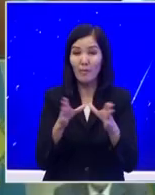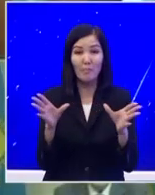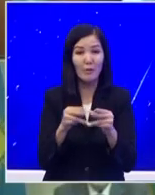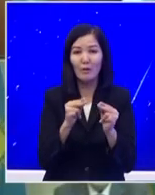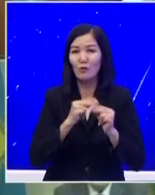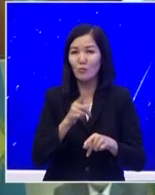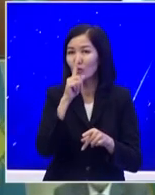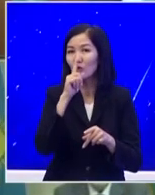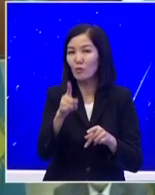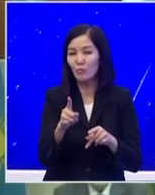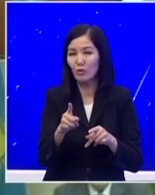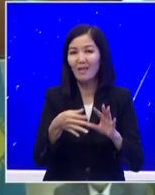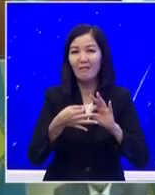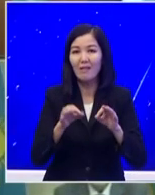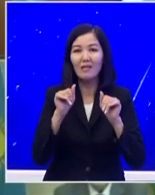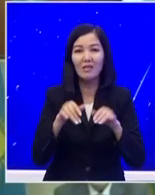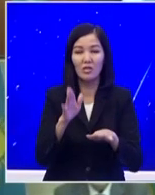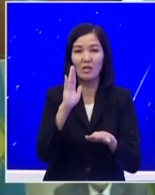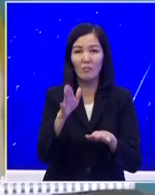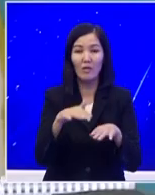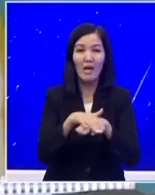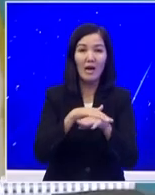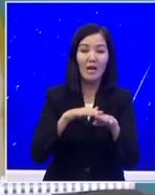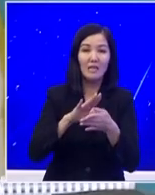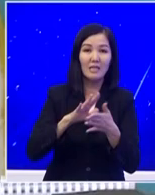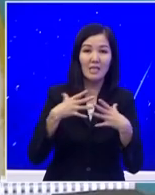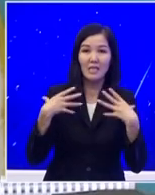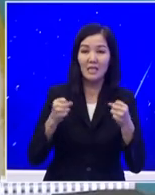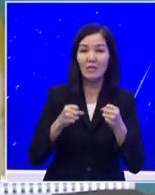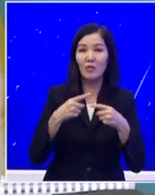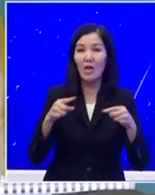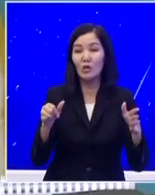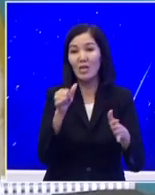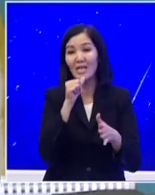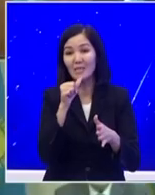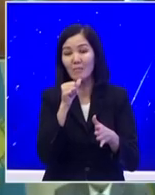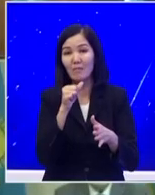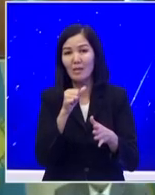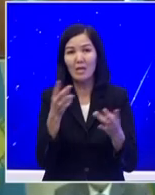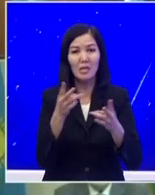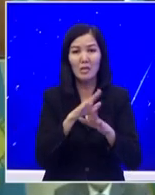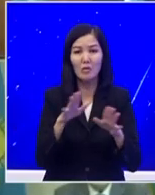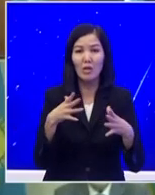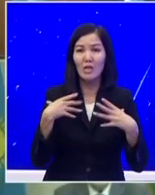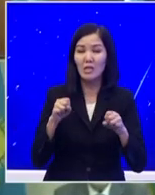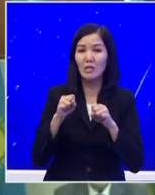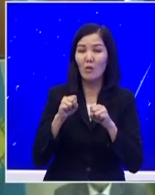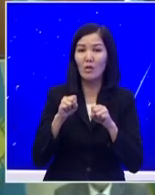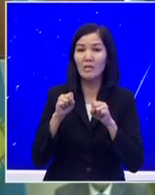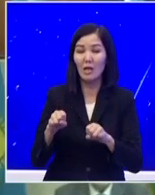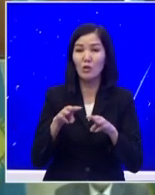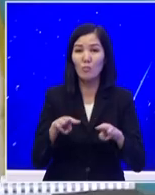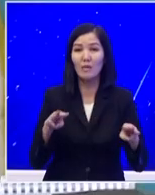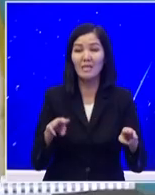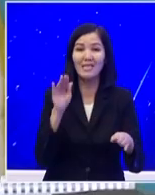нақты мәселе қозғалады. Қасым Жомарт Тоқаев халықтың денсаулығын түрлі эксперимент алаңы еткен денсаулық министрлігіне де сын